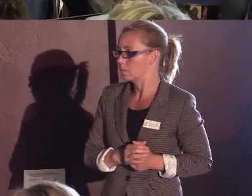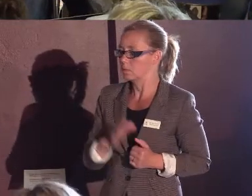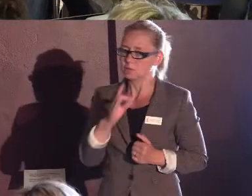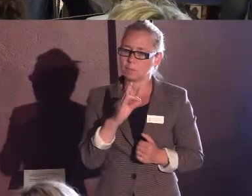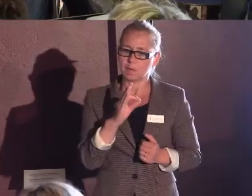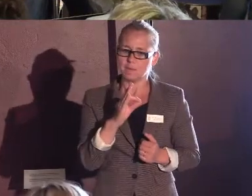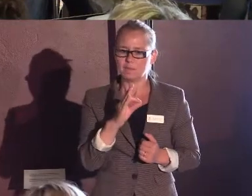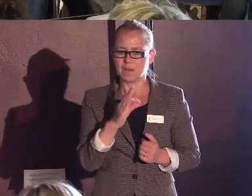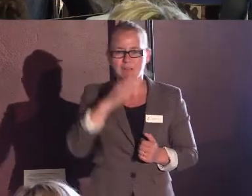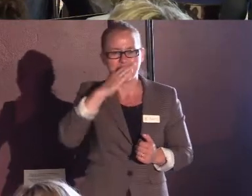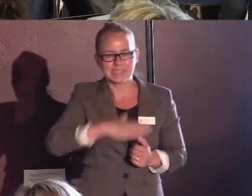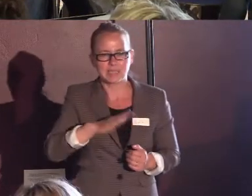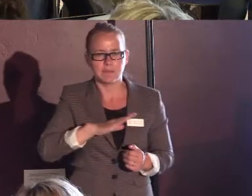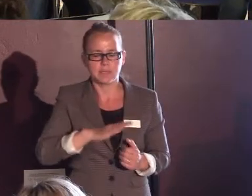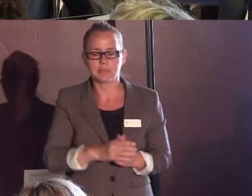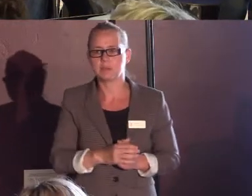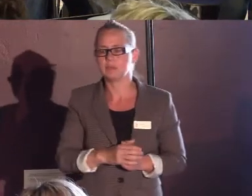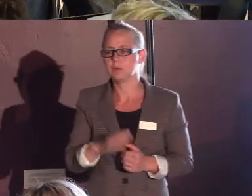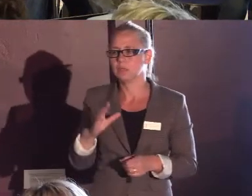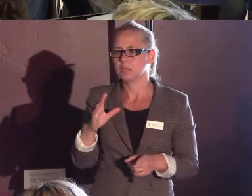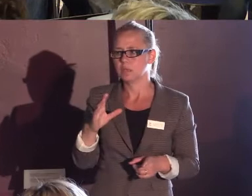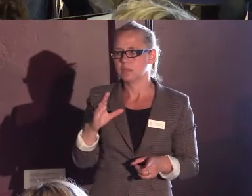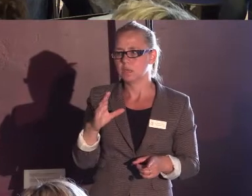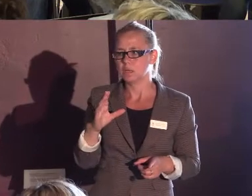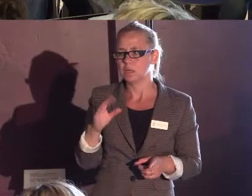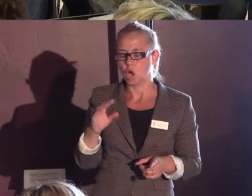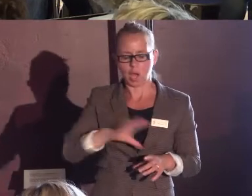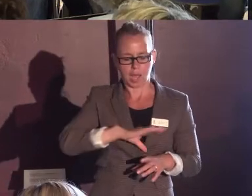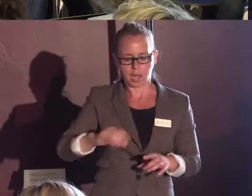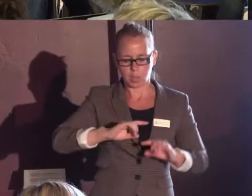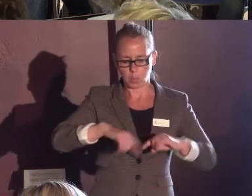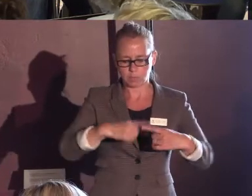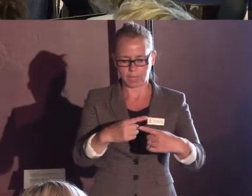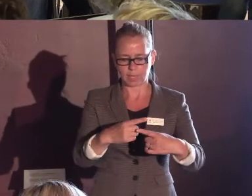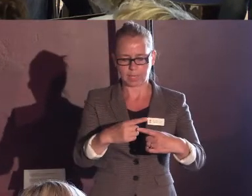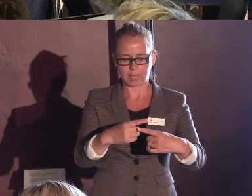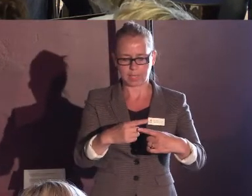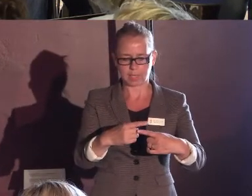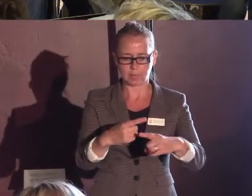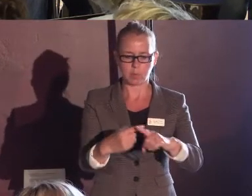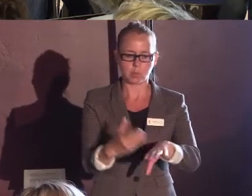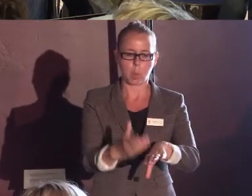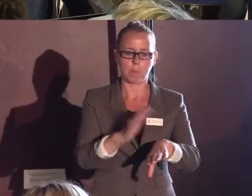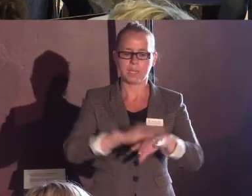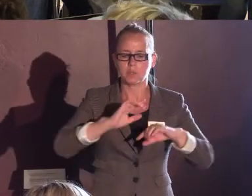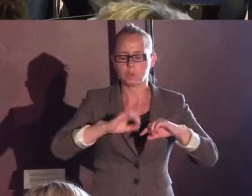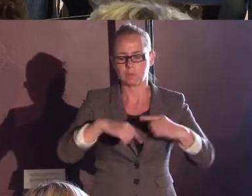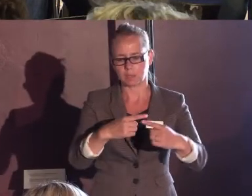Fallgropar i sådana samarbeten. Ja, all utveckling och